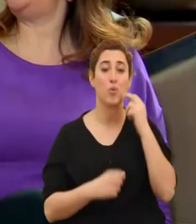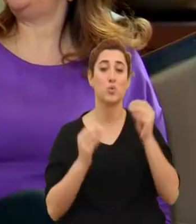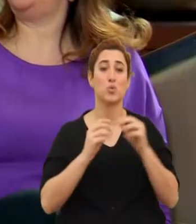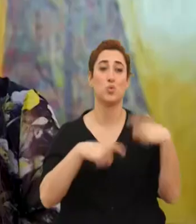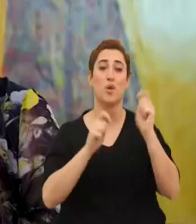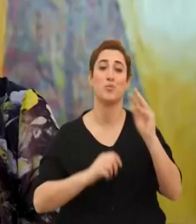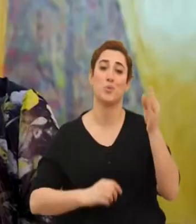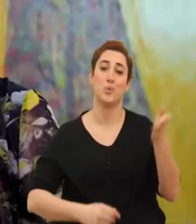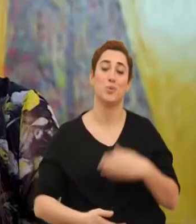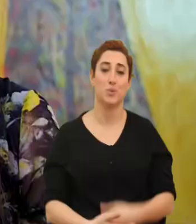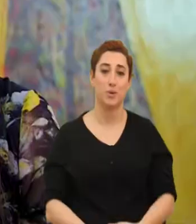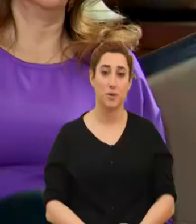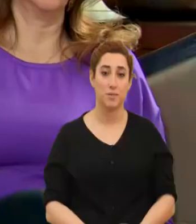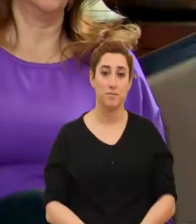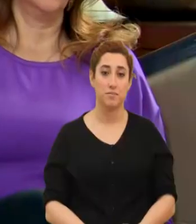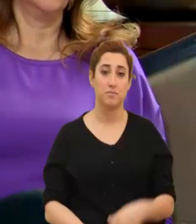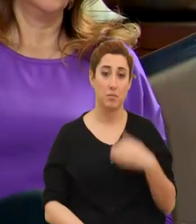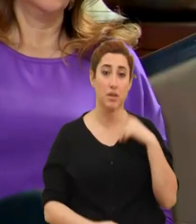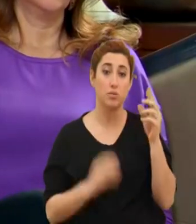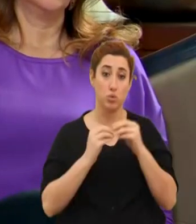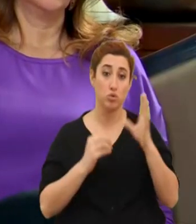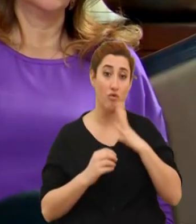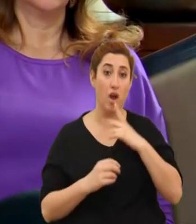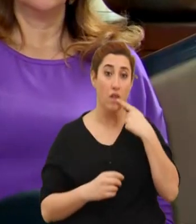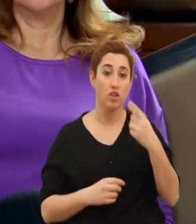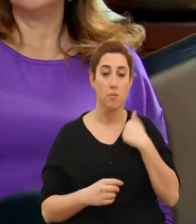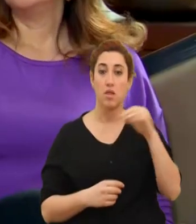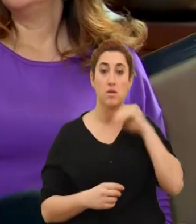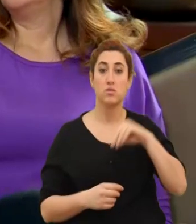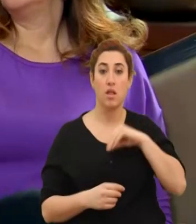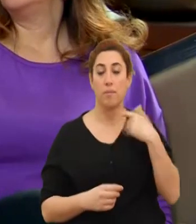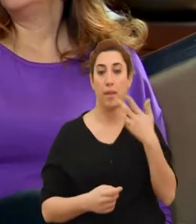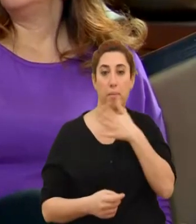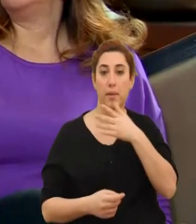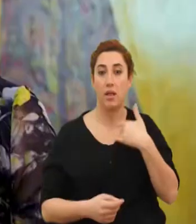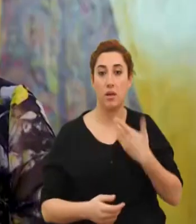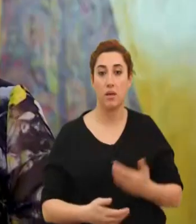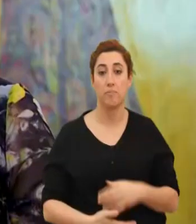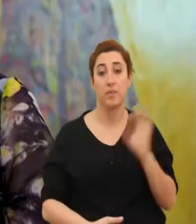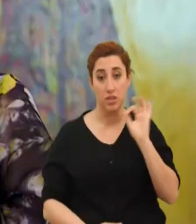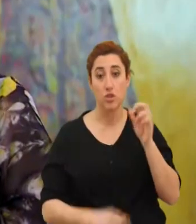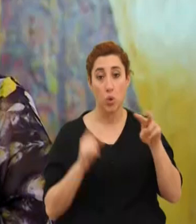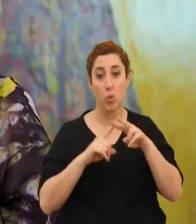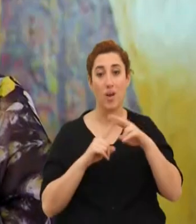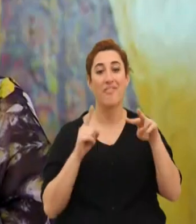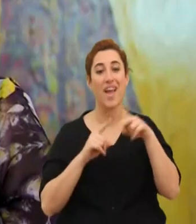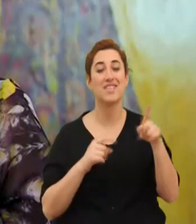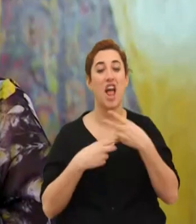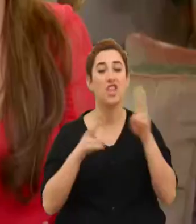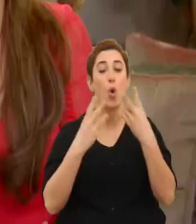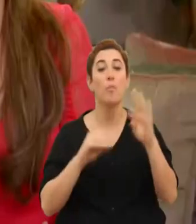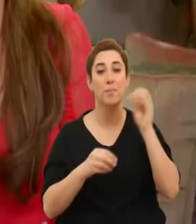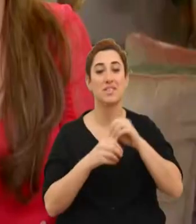boşuna suçlamışız çocuğu. Bende de bir kabahat var deyince ben de zannettim ki ne bileyim yani. İşte Nurhan Nazlı'yı